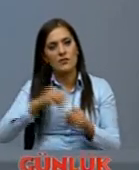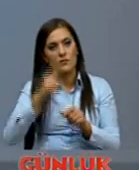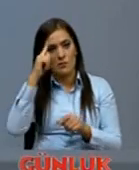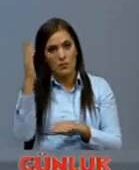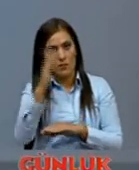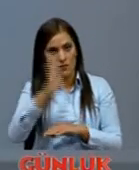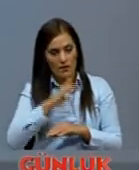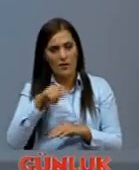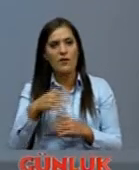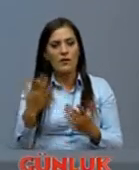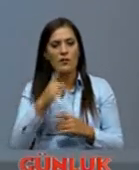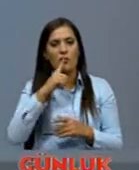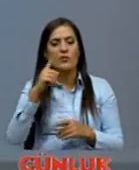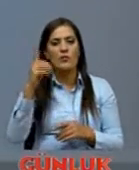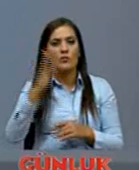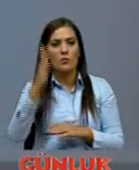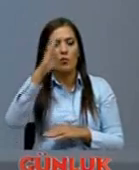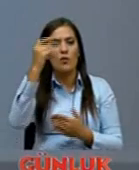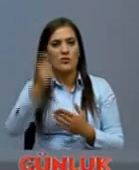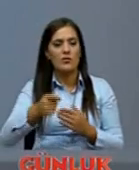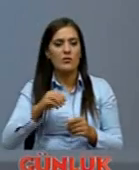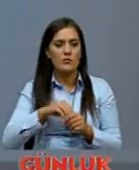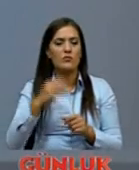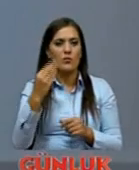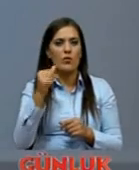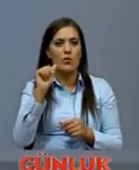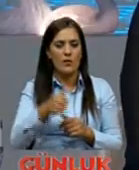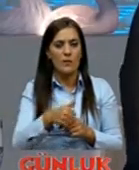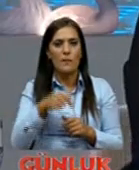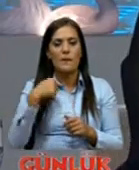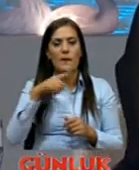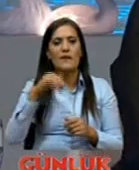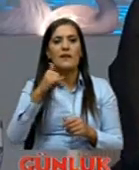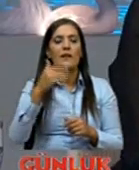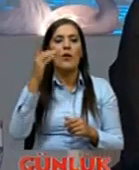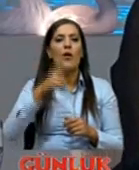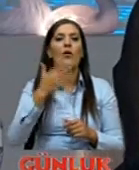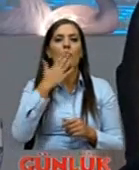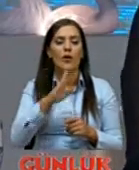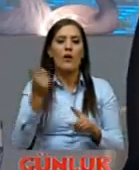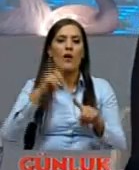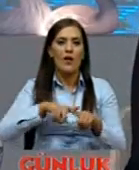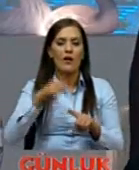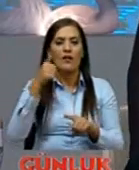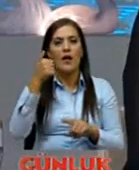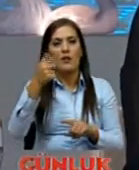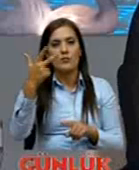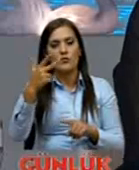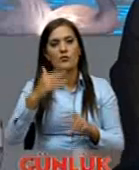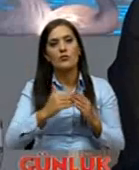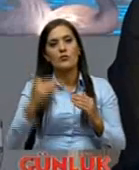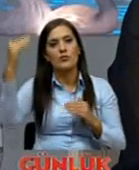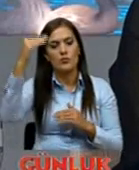boy da var anladığım kadarıyla, evet, değil mi? Evet, çünkü boy başka kategorisi neler var? Önemli. Bizde kilo yok. Artı 63 ve